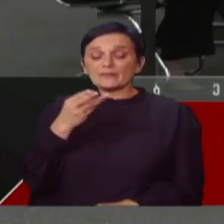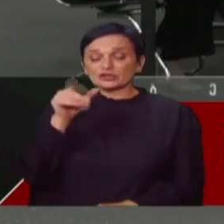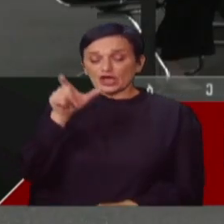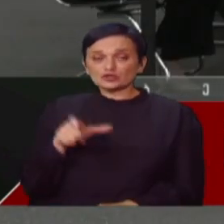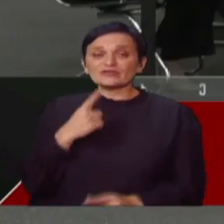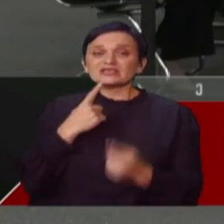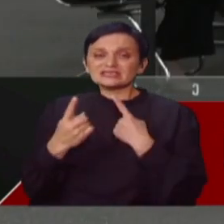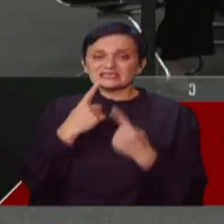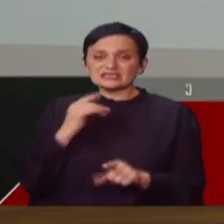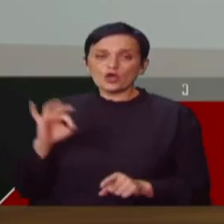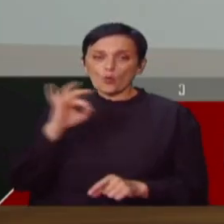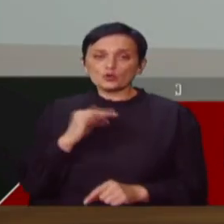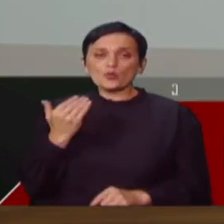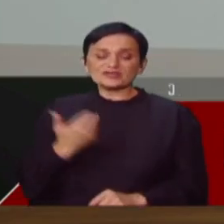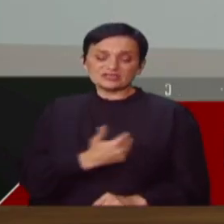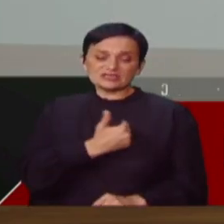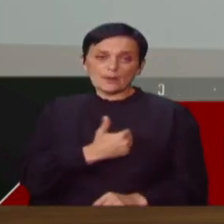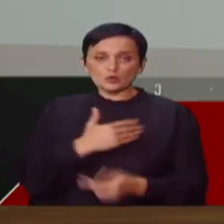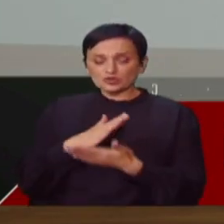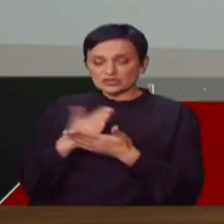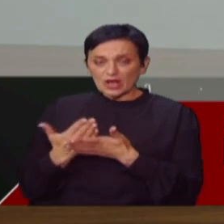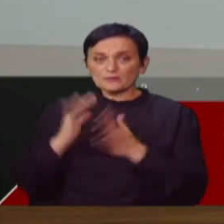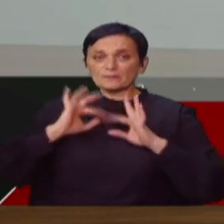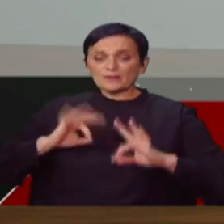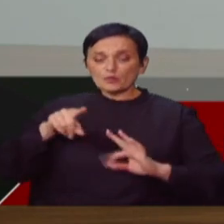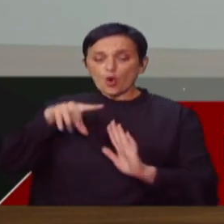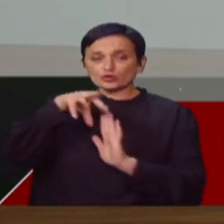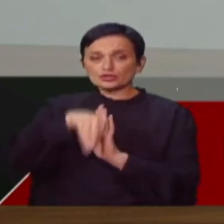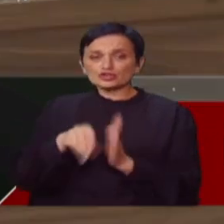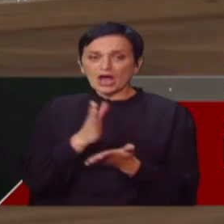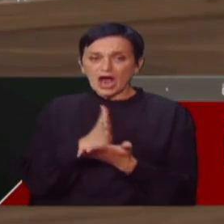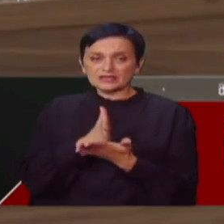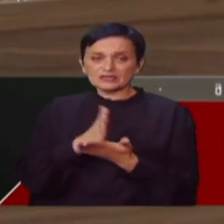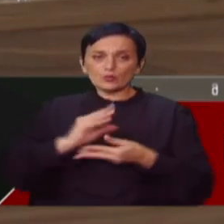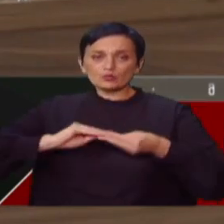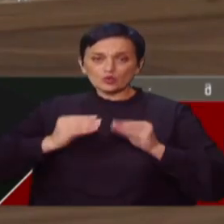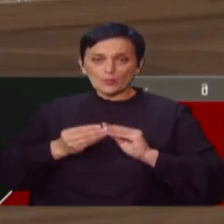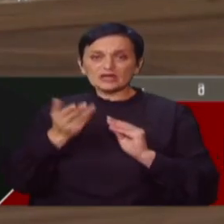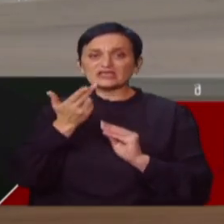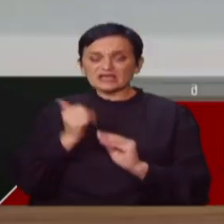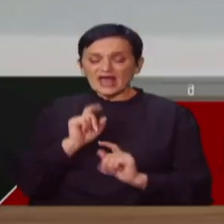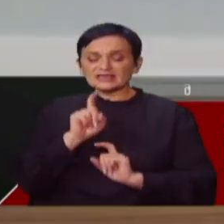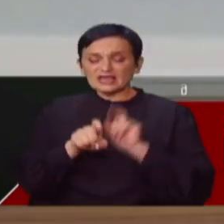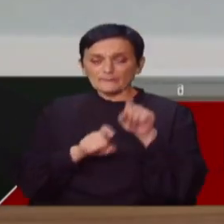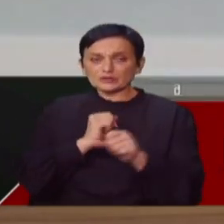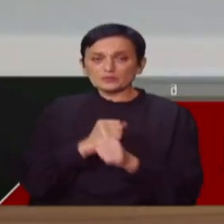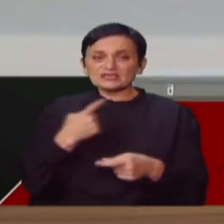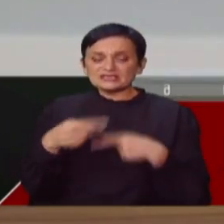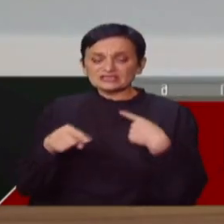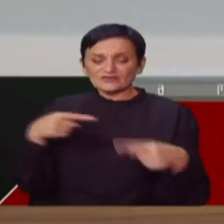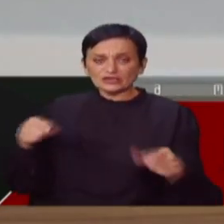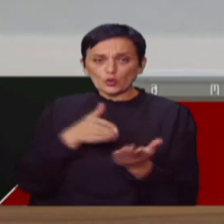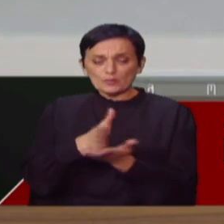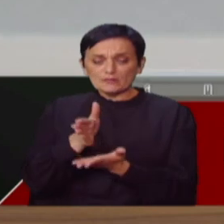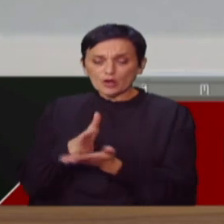ისევ საუბრობს მის სამოტივაციო ნაწილზე ასევე პროკურატურის შიგნით არსებულ გამოწვევებზე და გადადგმულ ნაბიჯებზე სხვადასხვა